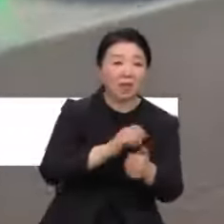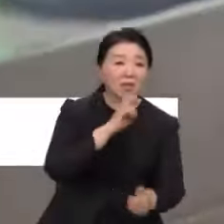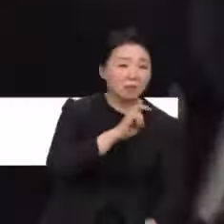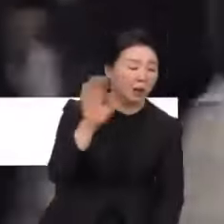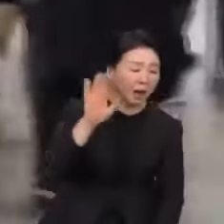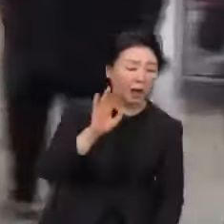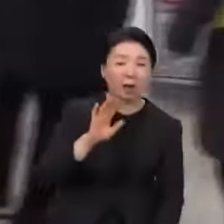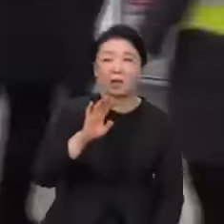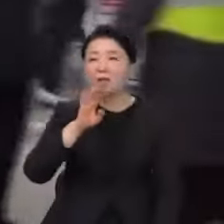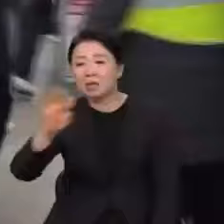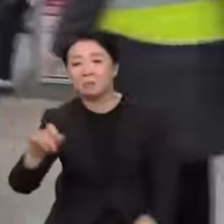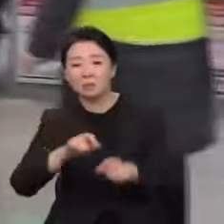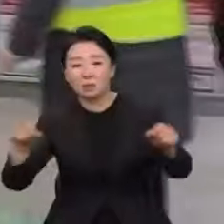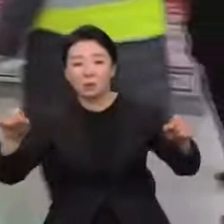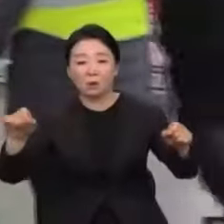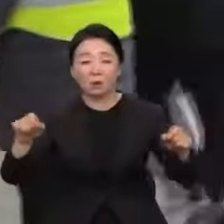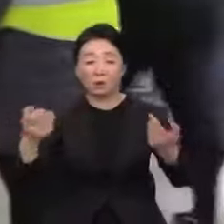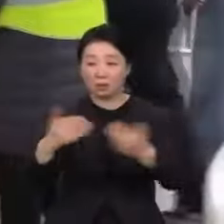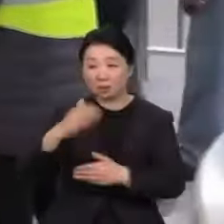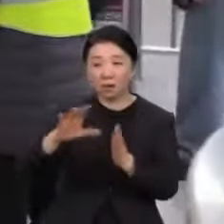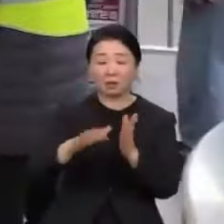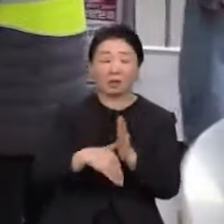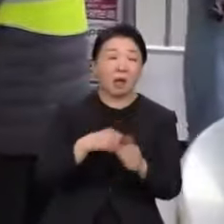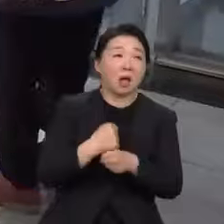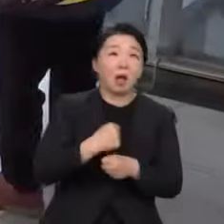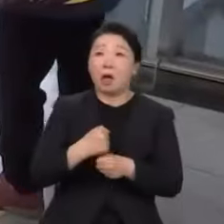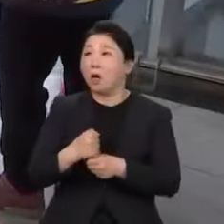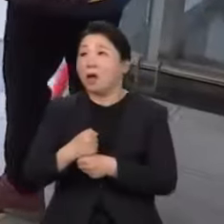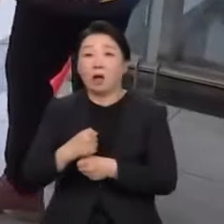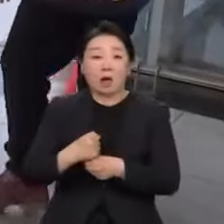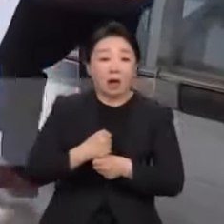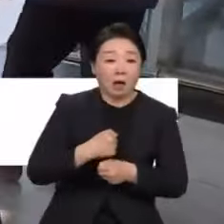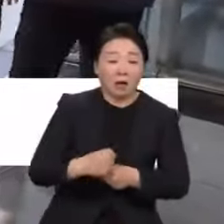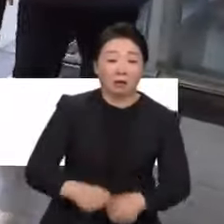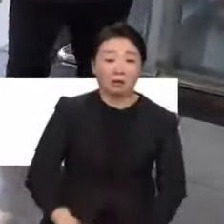늘어났습니다. 출근하던 시민들은 당황했습니다.